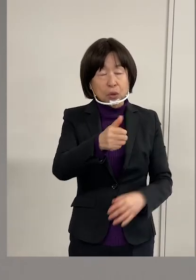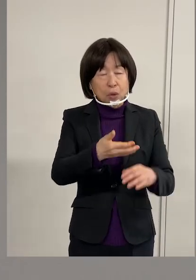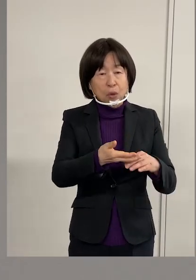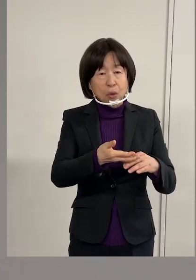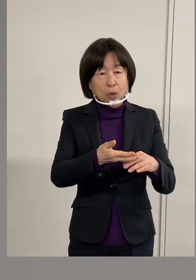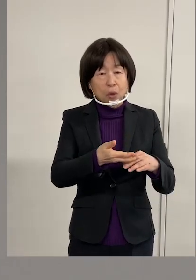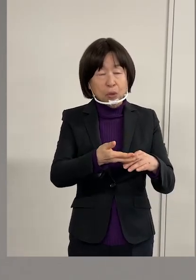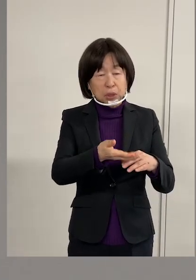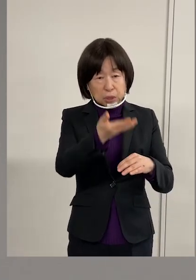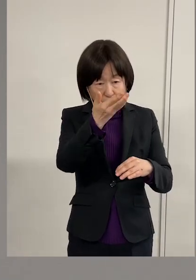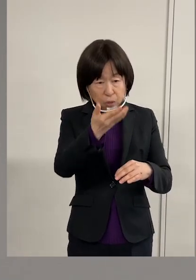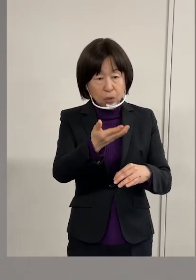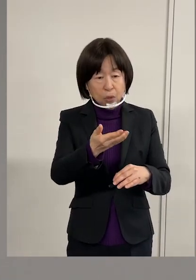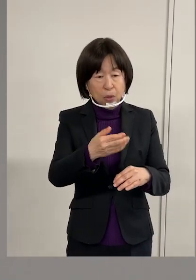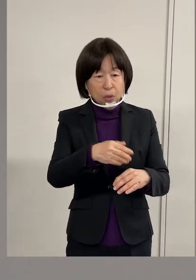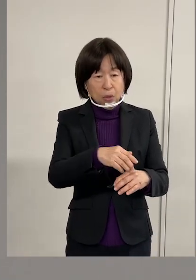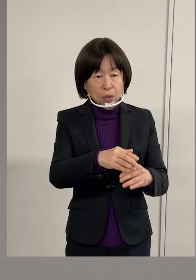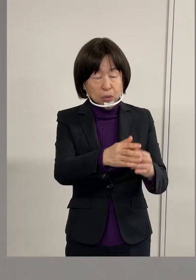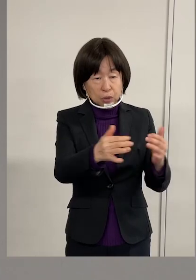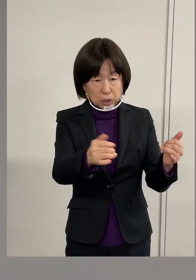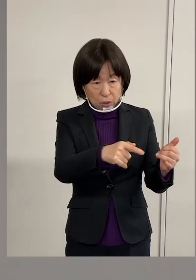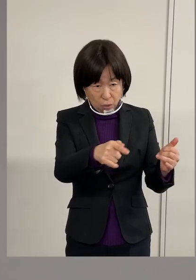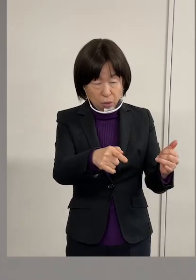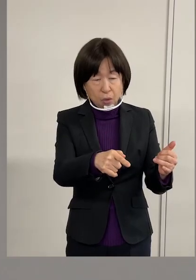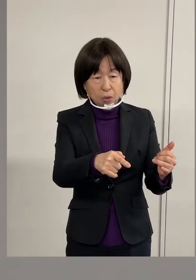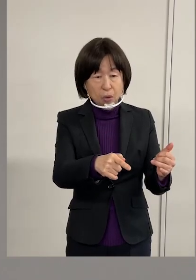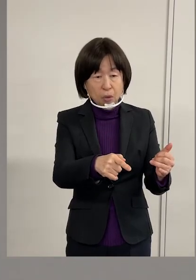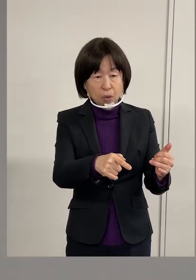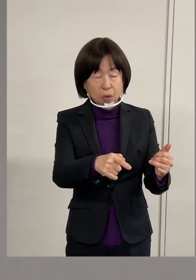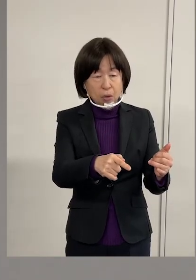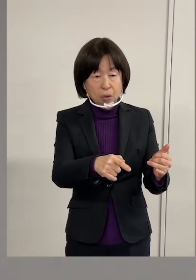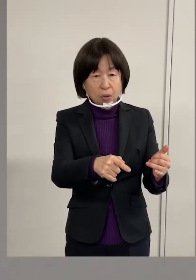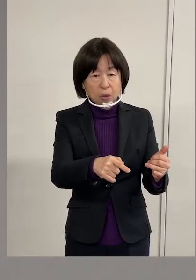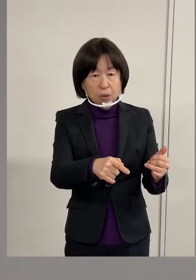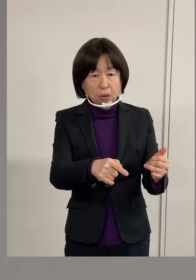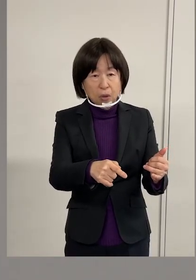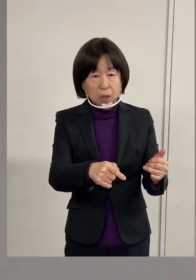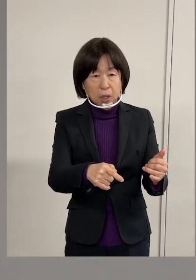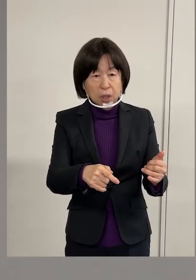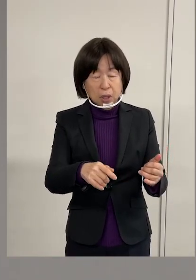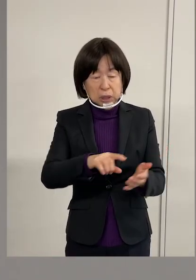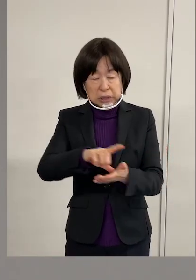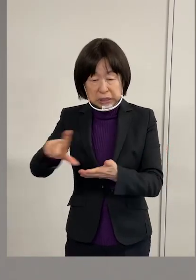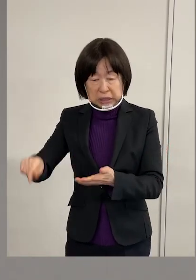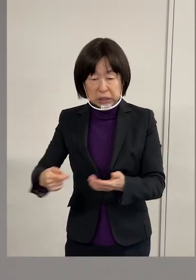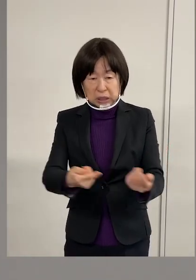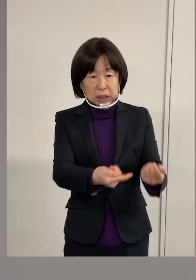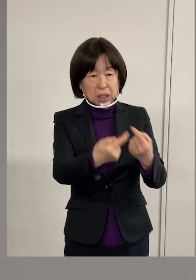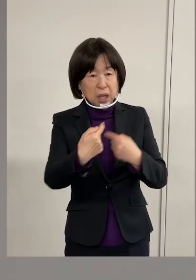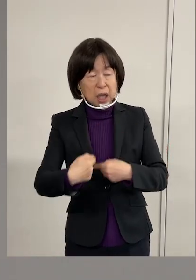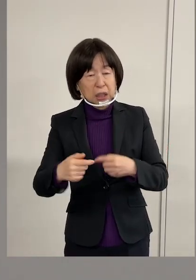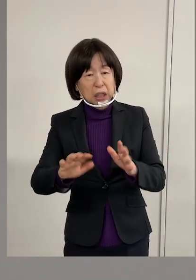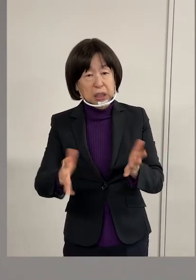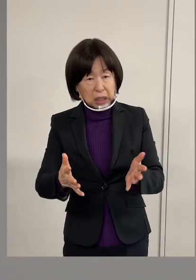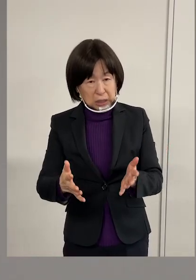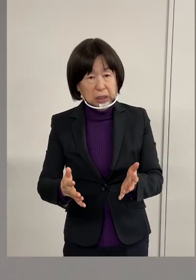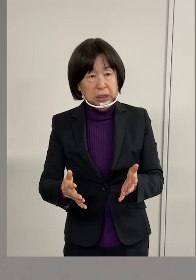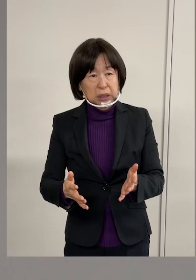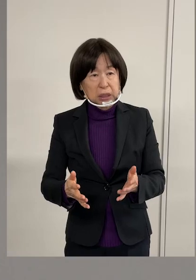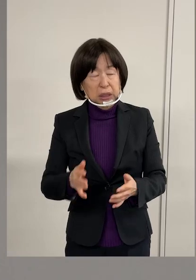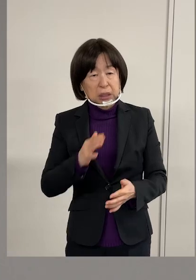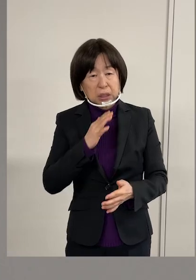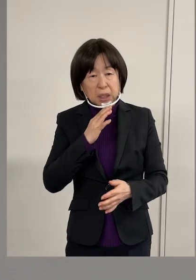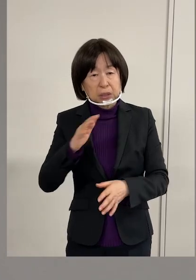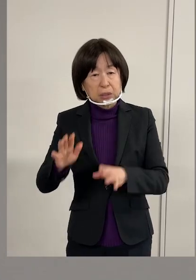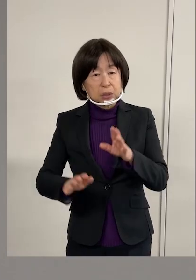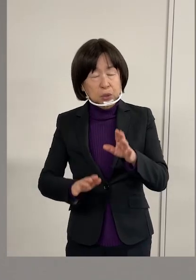この地域に入ってこないんじゃないかという懸念を現状発助犬窓口でされている人たちは持ってらっしゃるかと思うんです